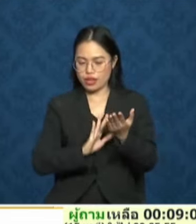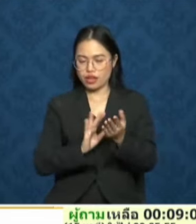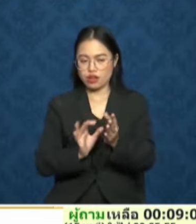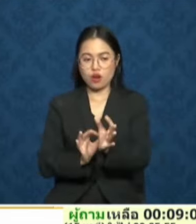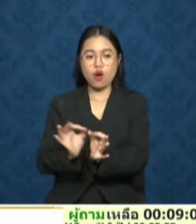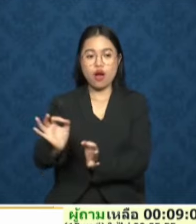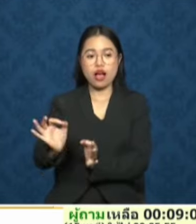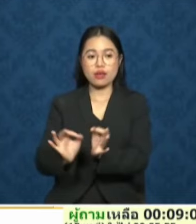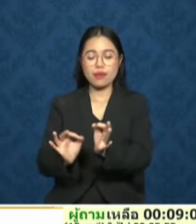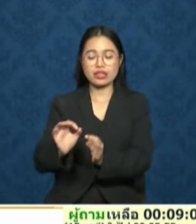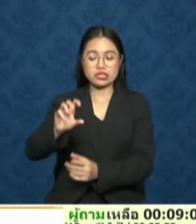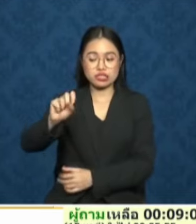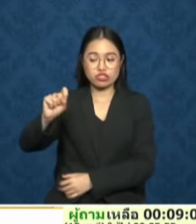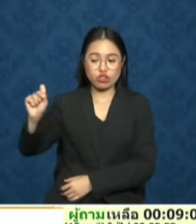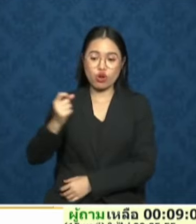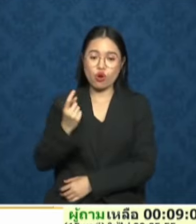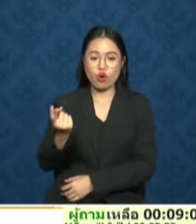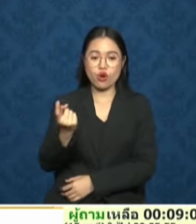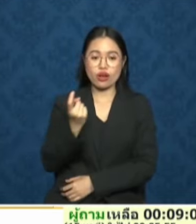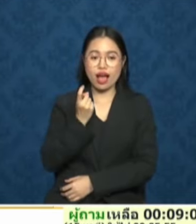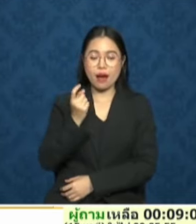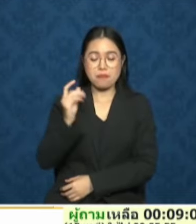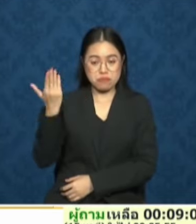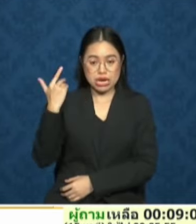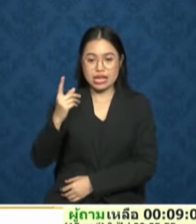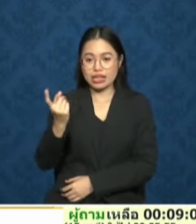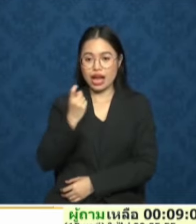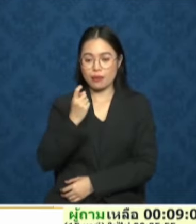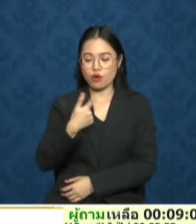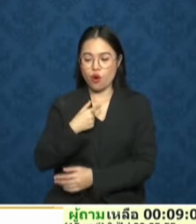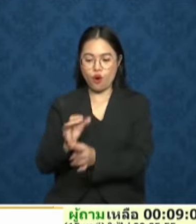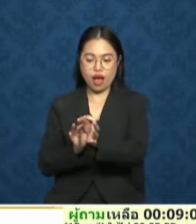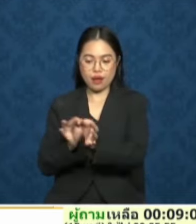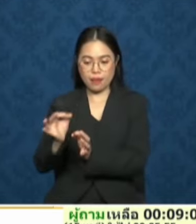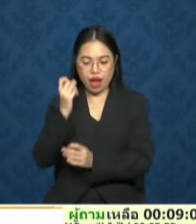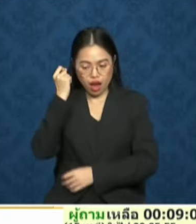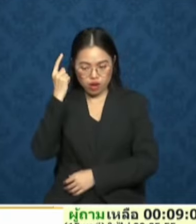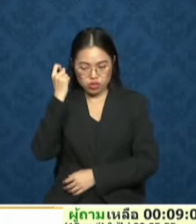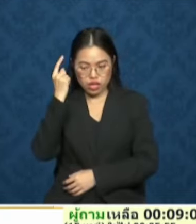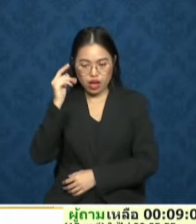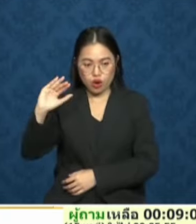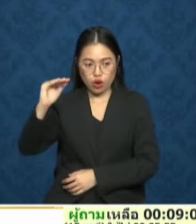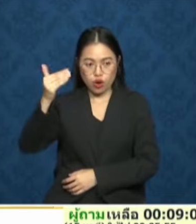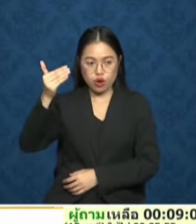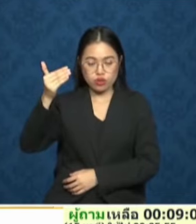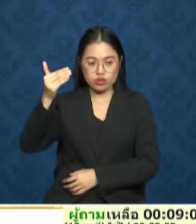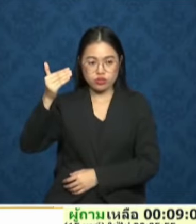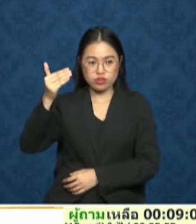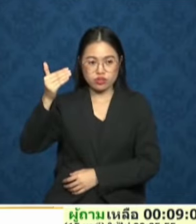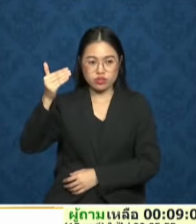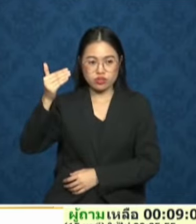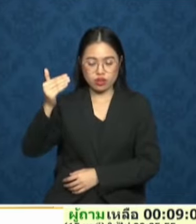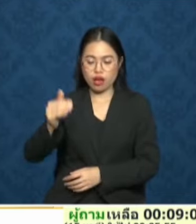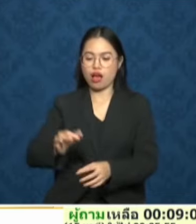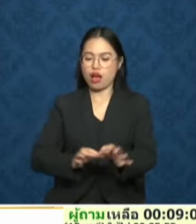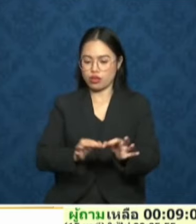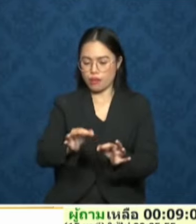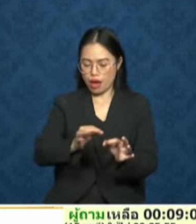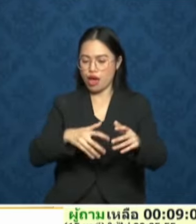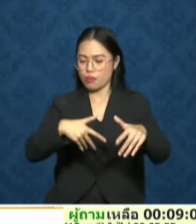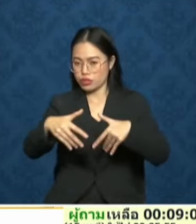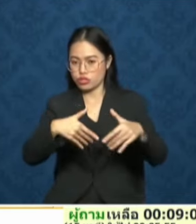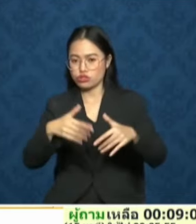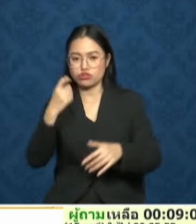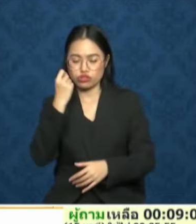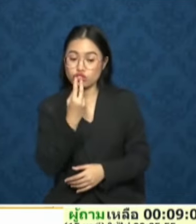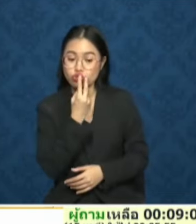ถามที่ท่านสมาชิK ISiqué Mesa Crew.ขอทำความเข้าใจกับสมาชิกจนไปถึงพน้ปลาาชทก